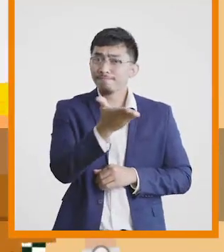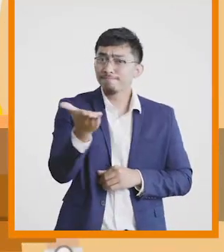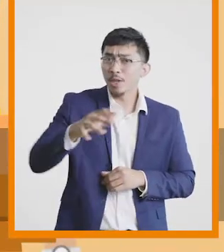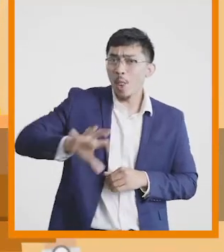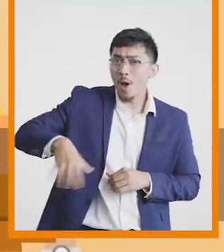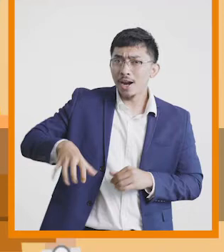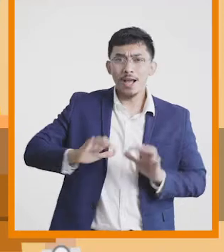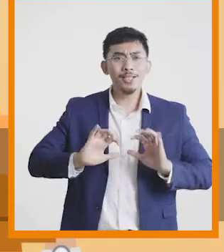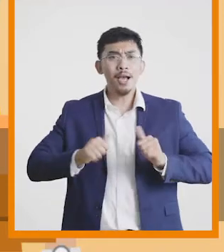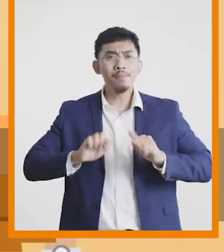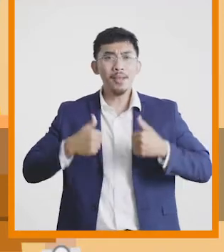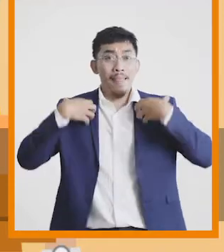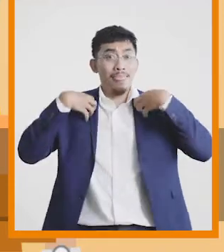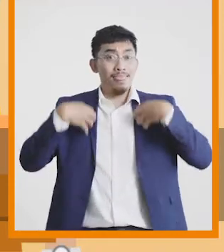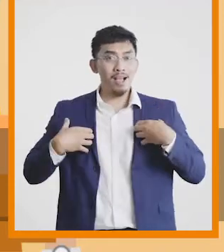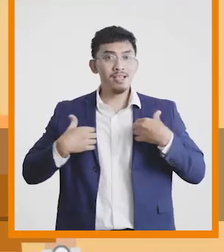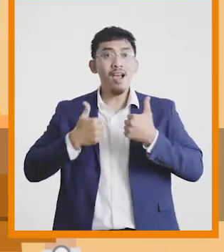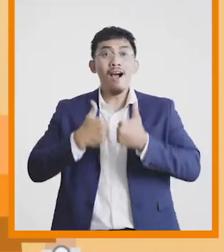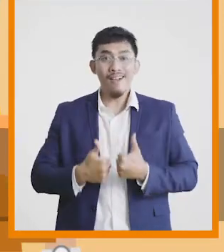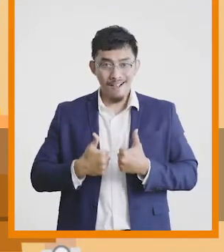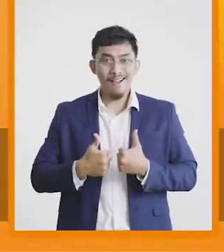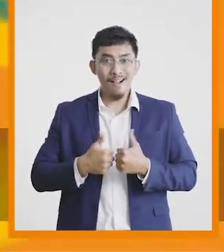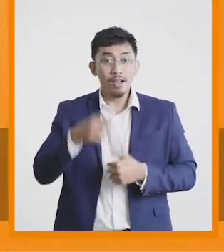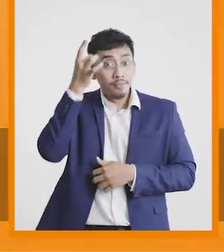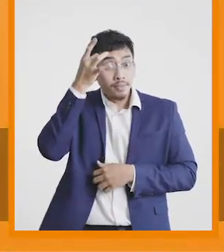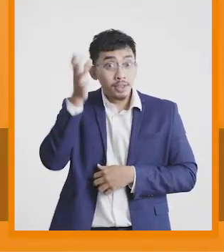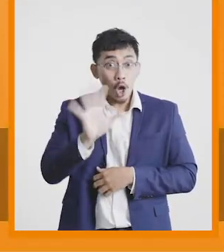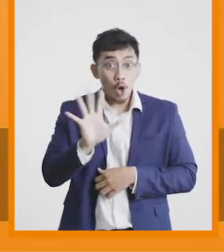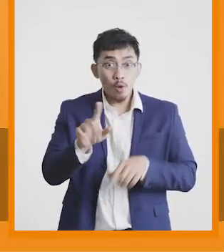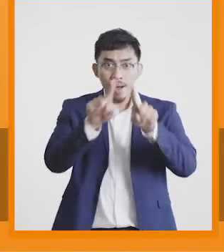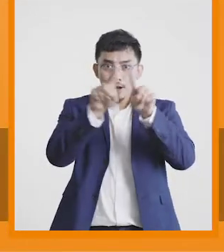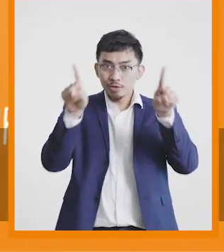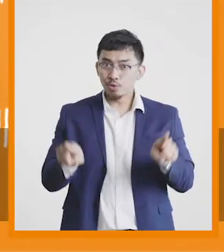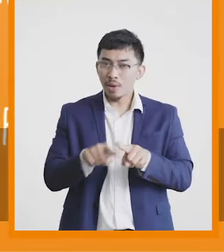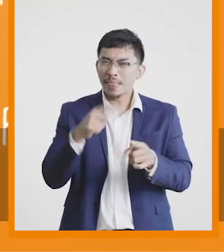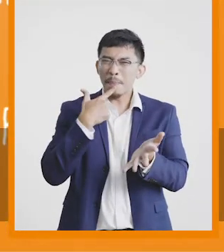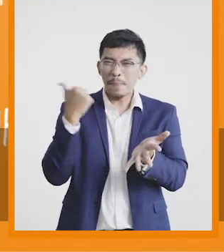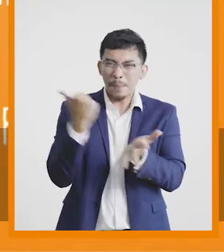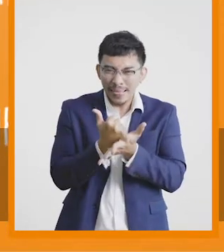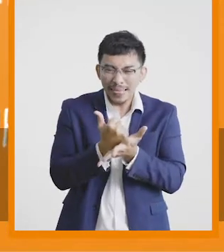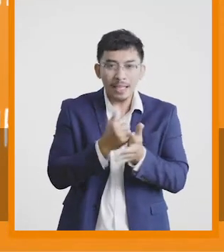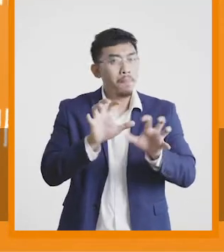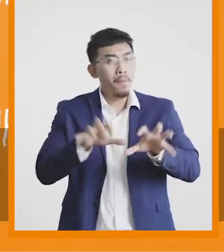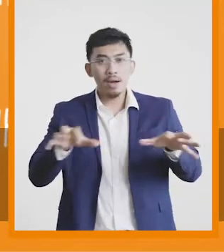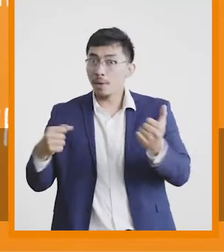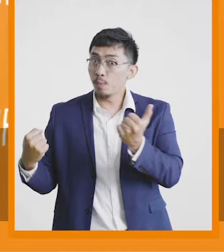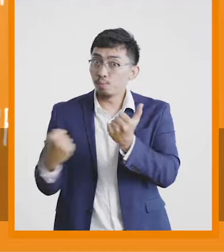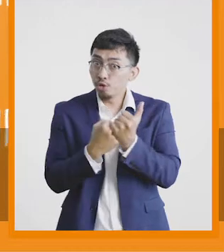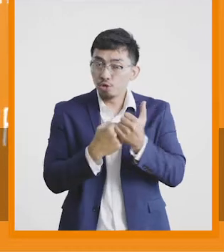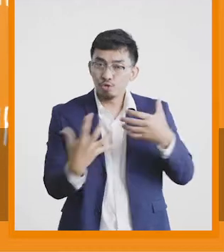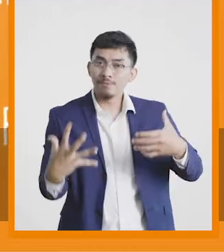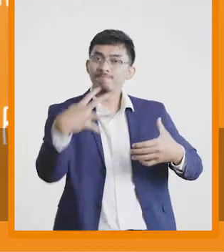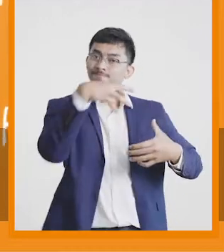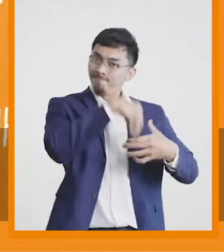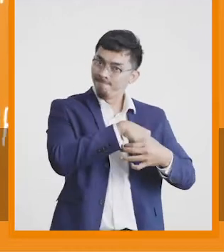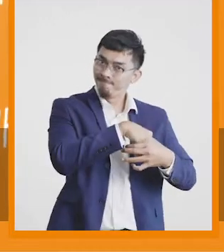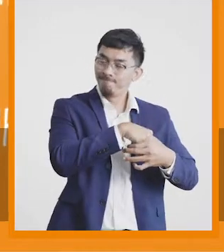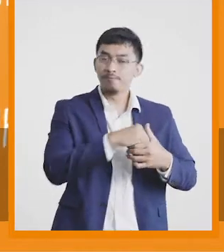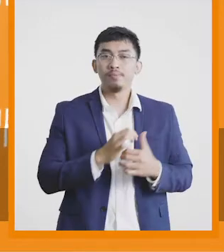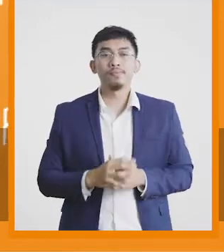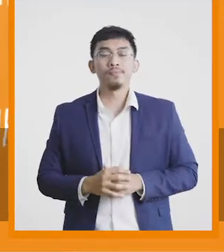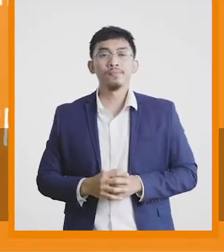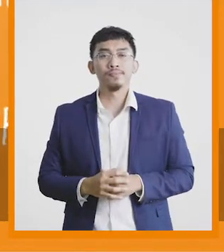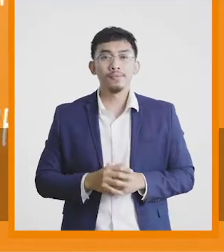Saya gayang tas siaga bencana ring keluarga, sampunang taler lali mau pulang sekancan rerepi sane mebuat, miwah